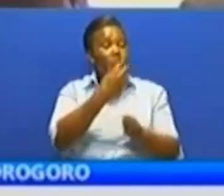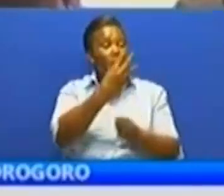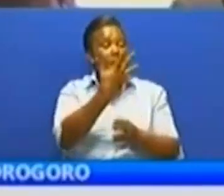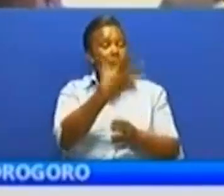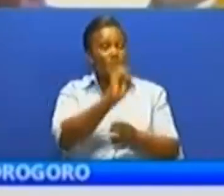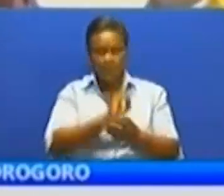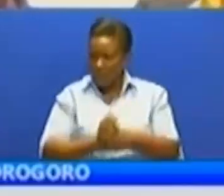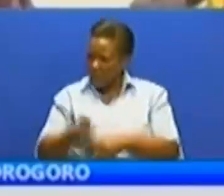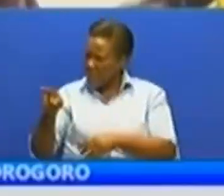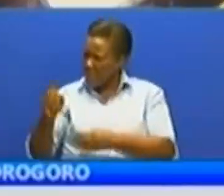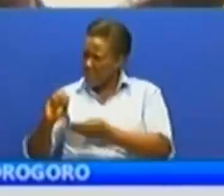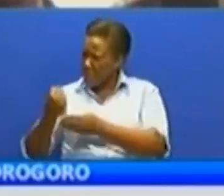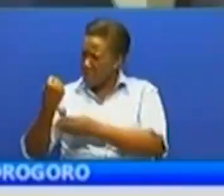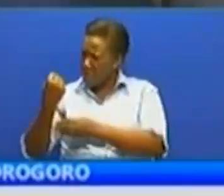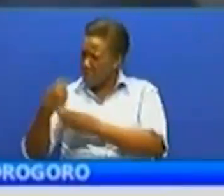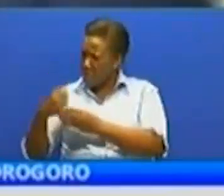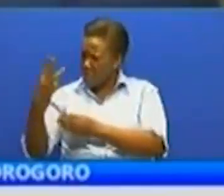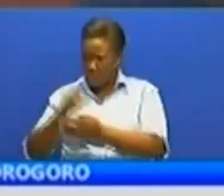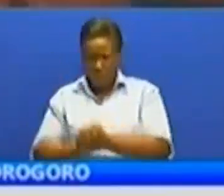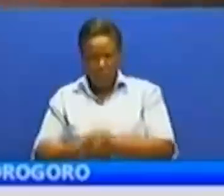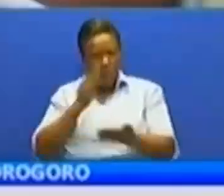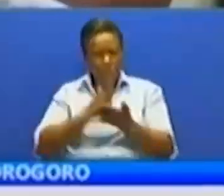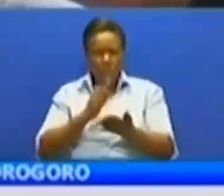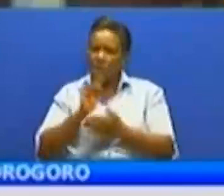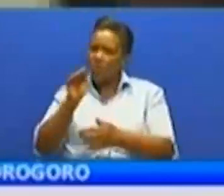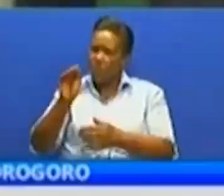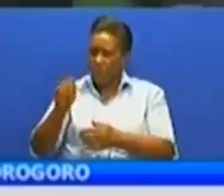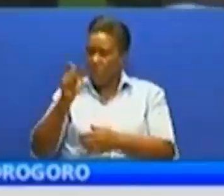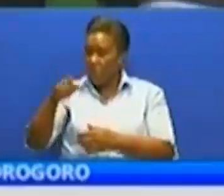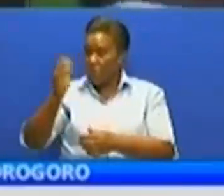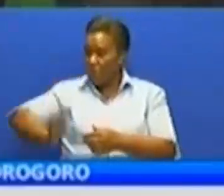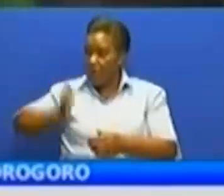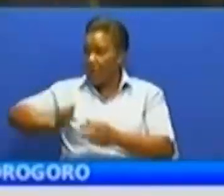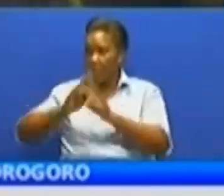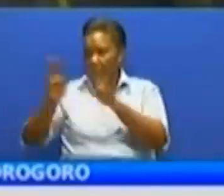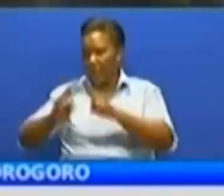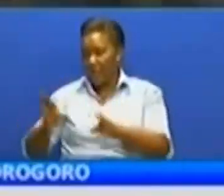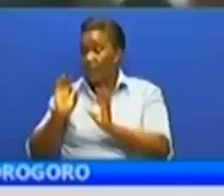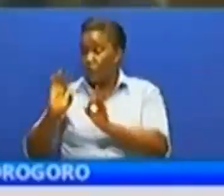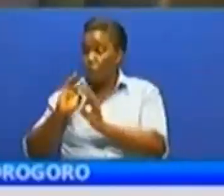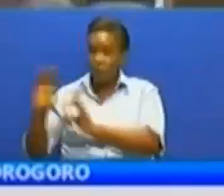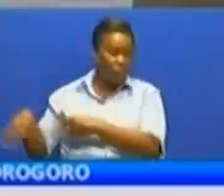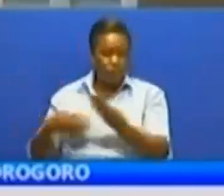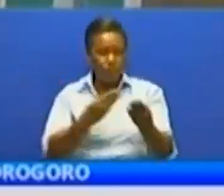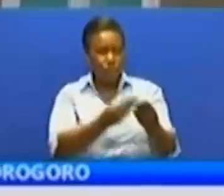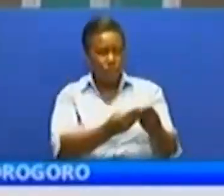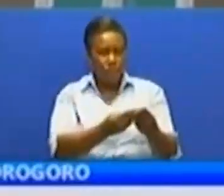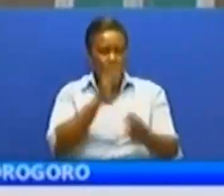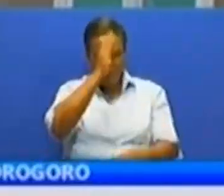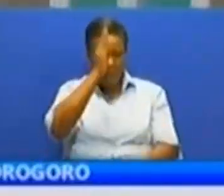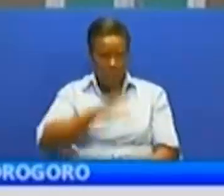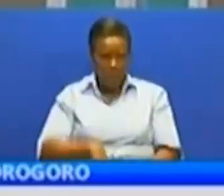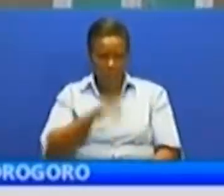nisikitike, na niwaambie wale watu wa SGR, bado naomba wajisalimishe. Yule aliyepewa